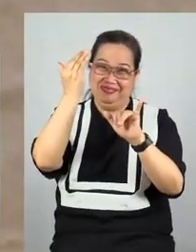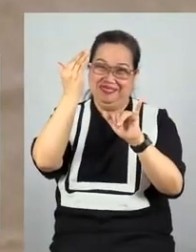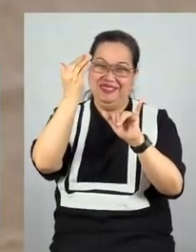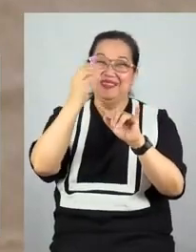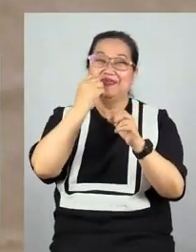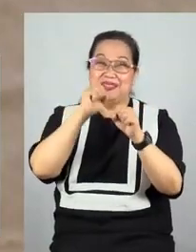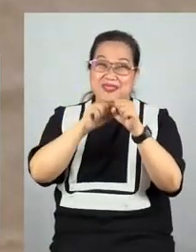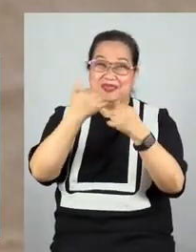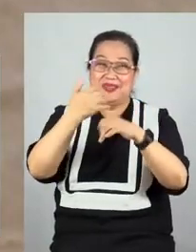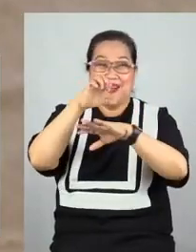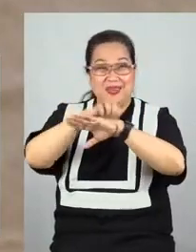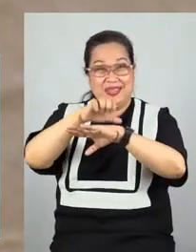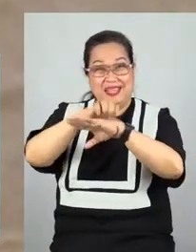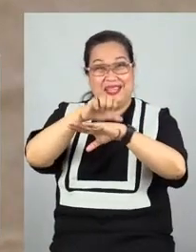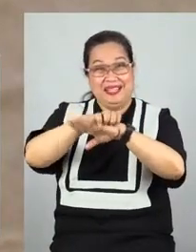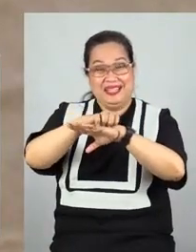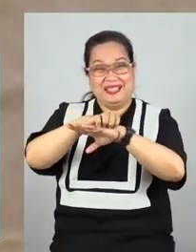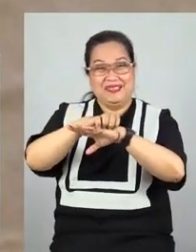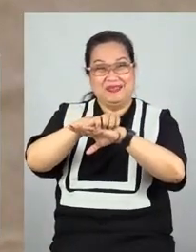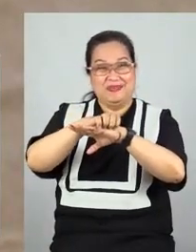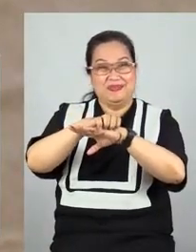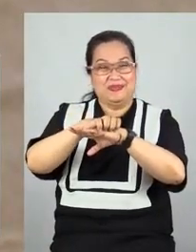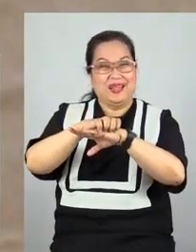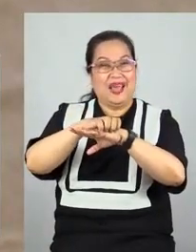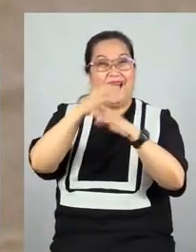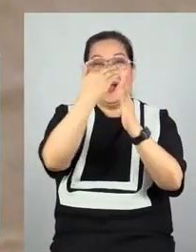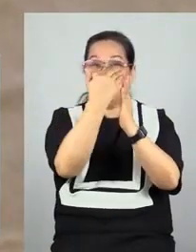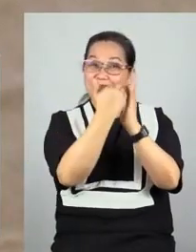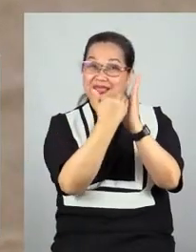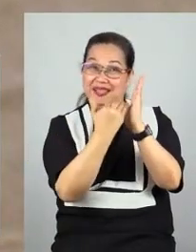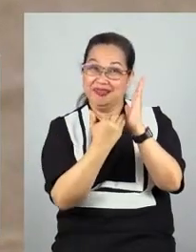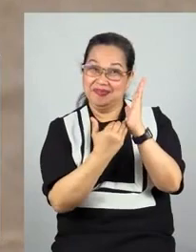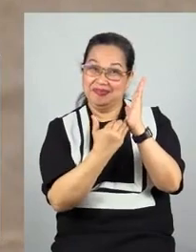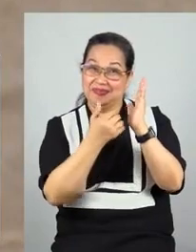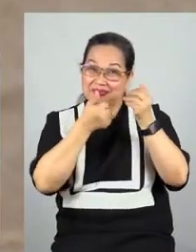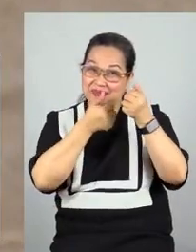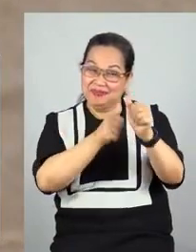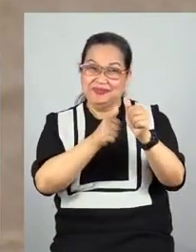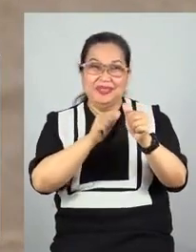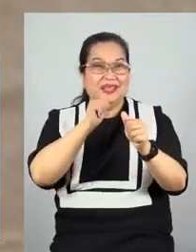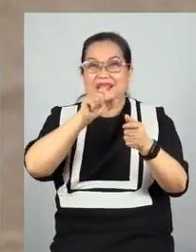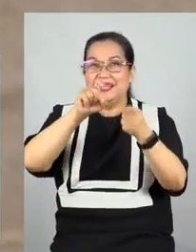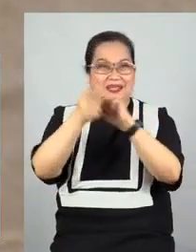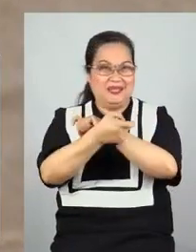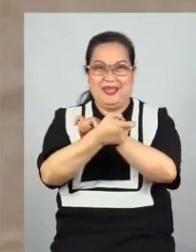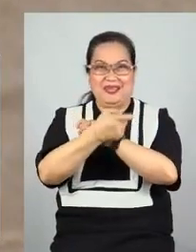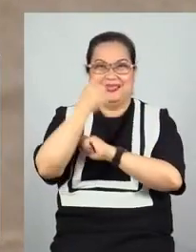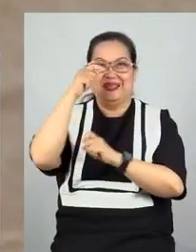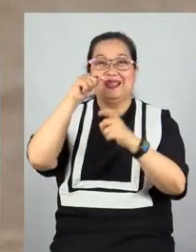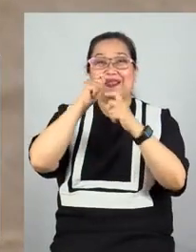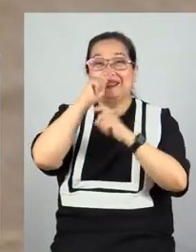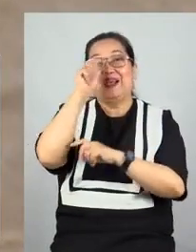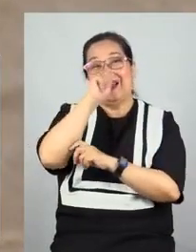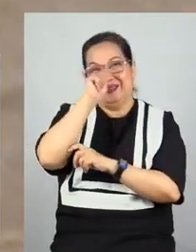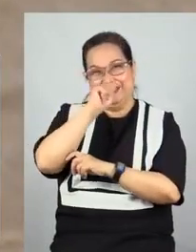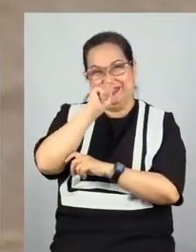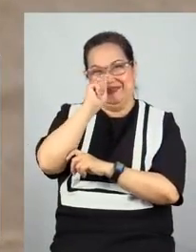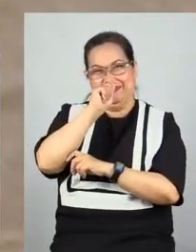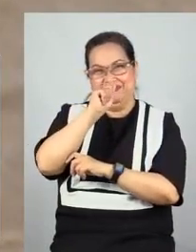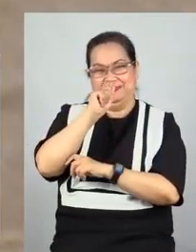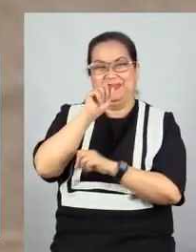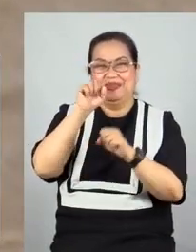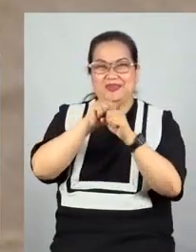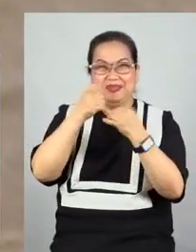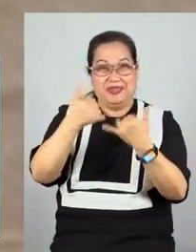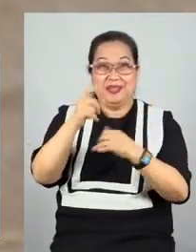So, yung English na outline po, hindi ko na po naisalin sa Tagalog. Pero